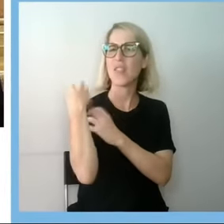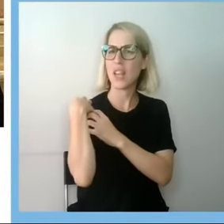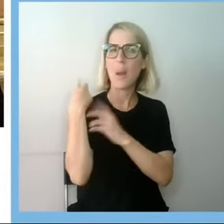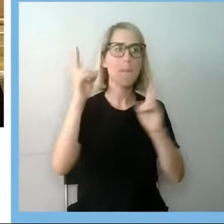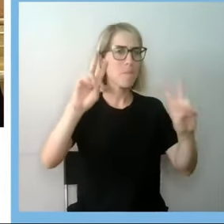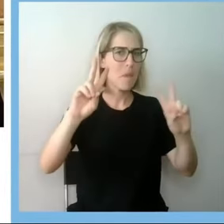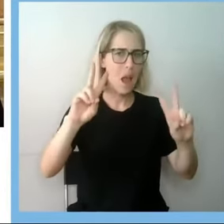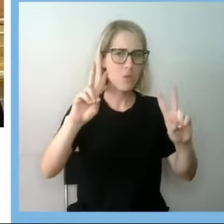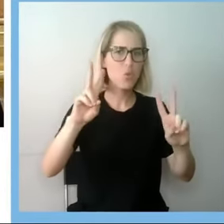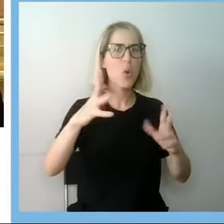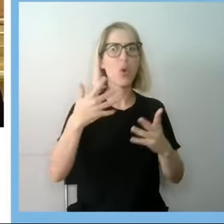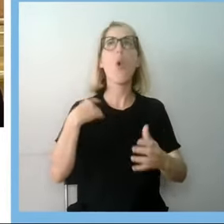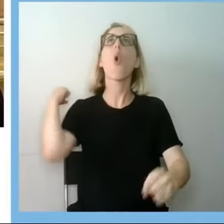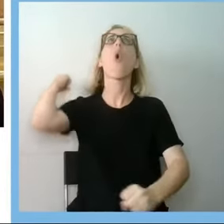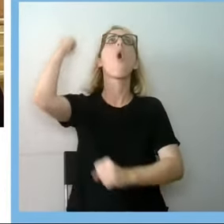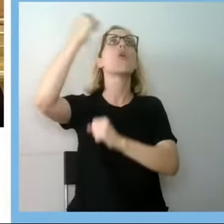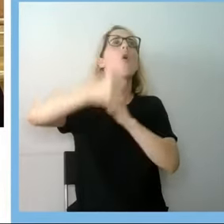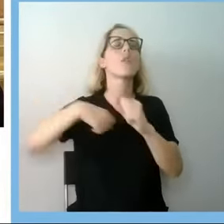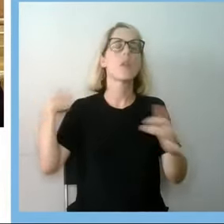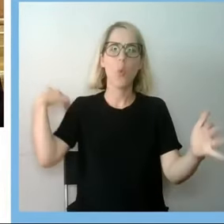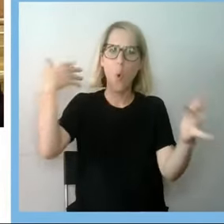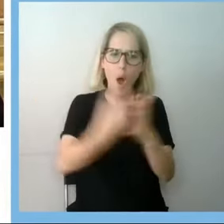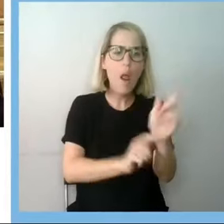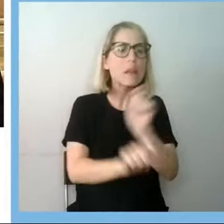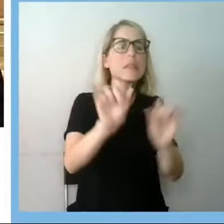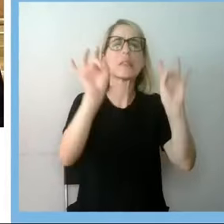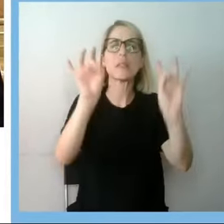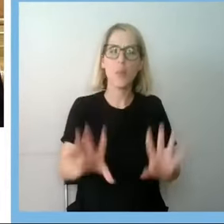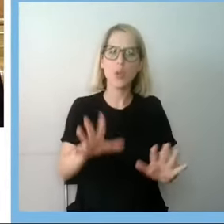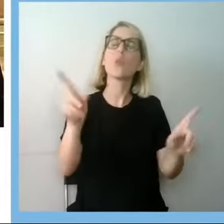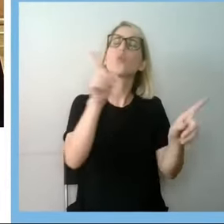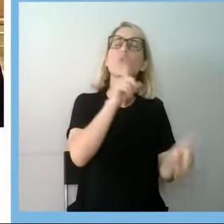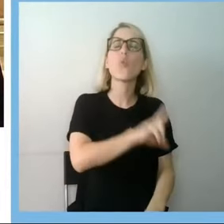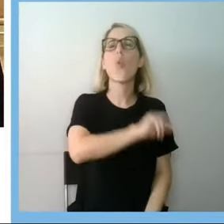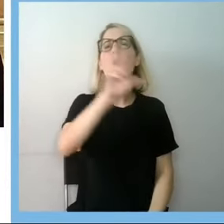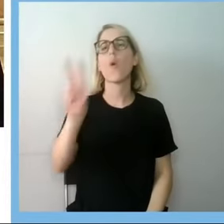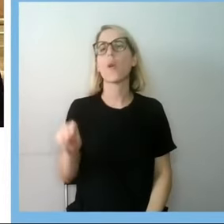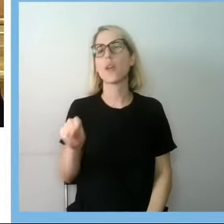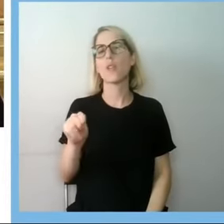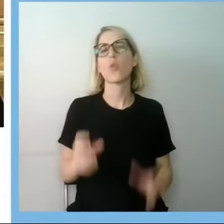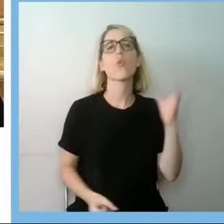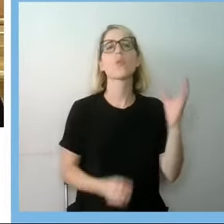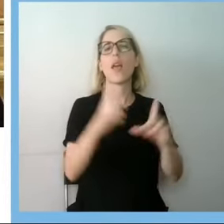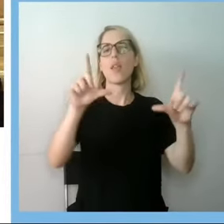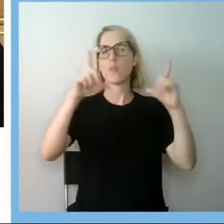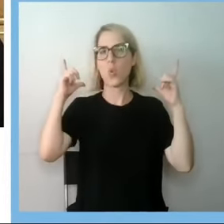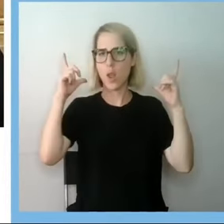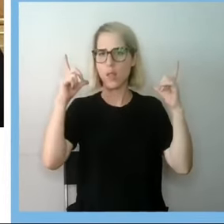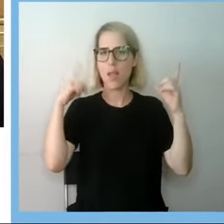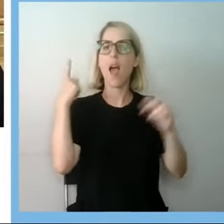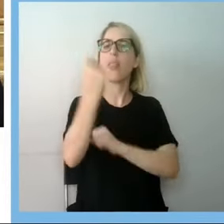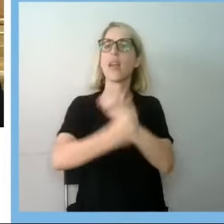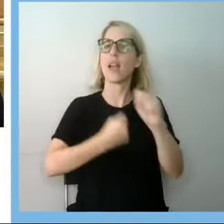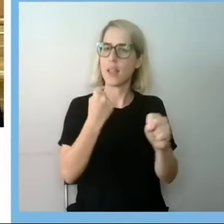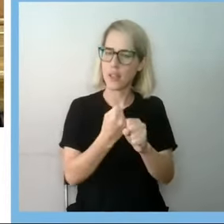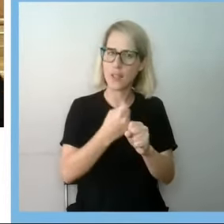χρόνο τώρα επί του κυρίου Δούκα. Και η Νέα Δημοκρατία κάμποσες δεκαετίες. Και ο ΣΥΡΙΖΑ ήταν